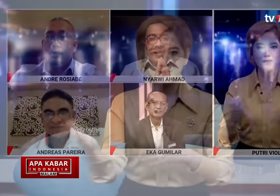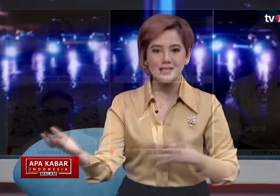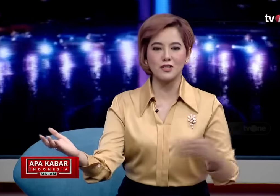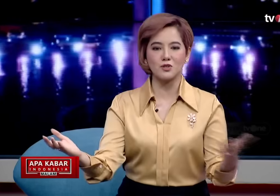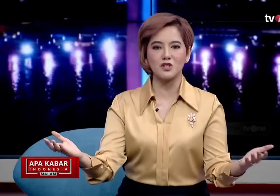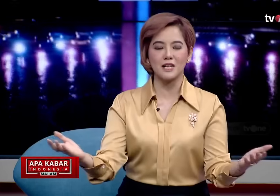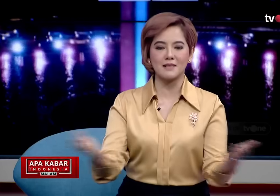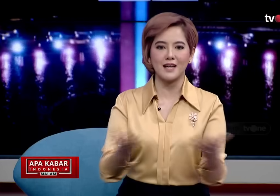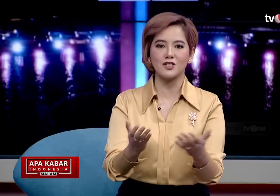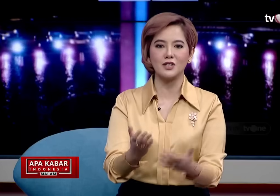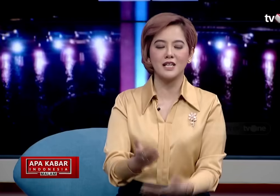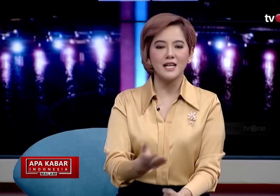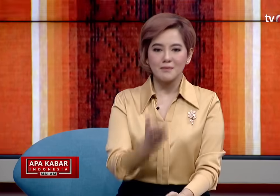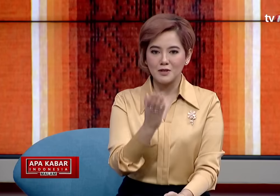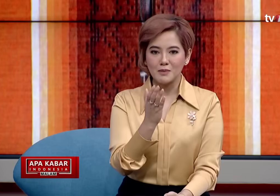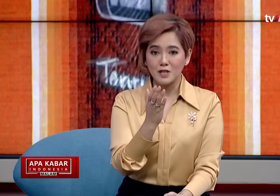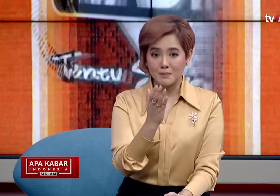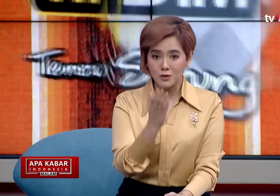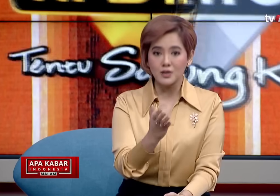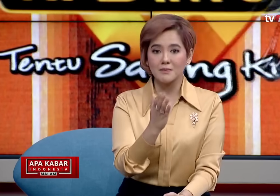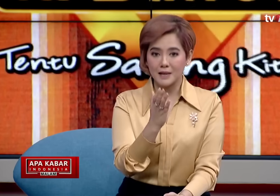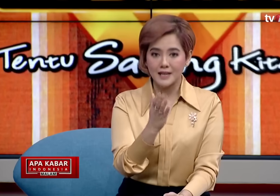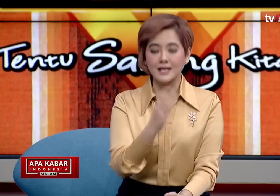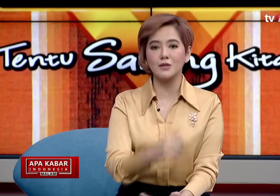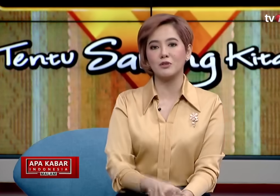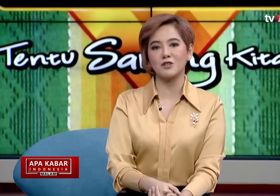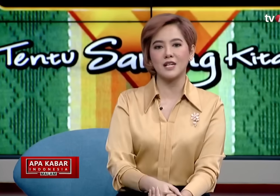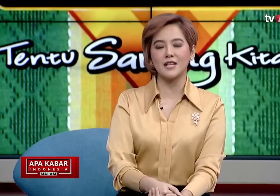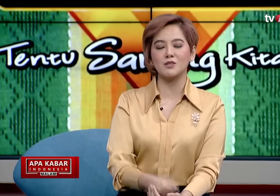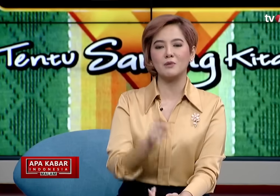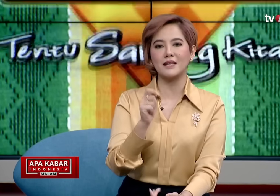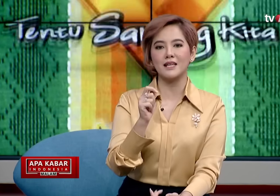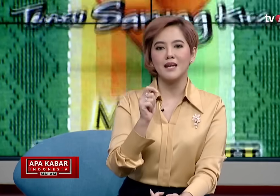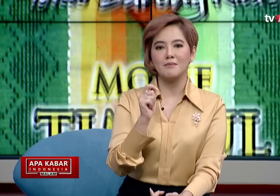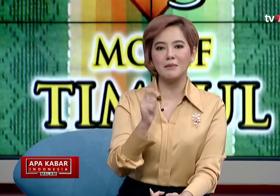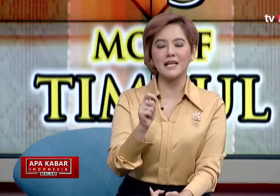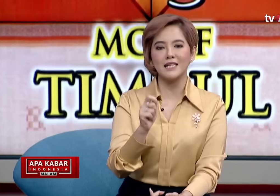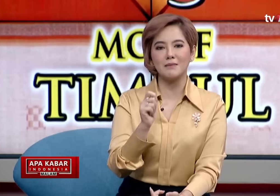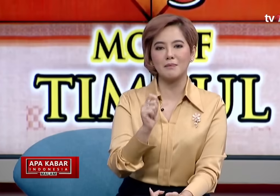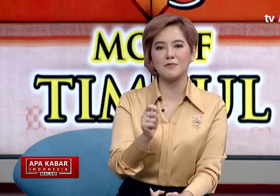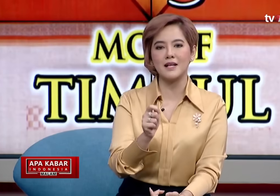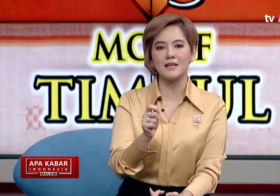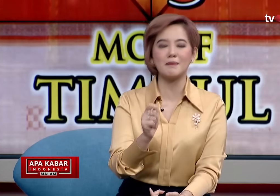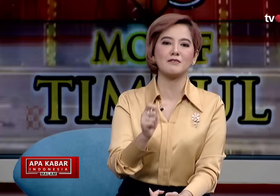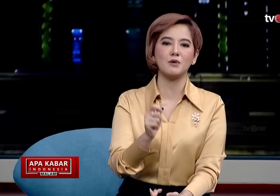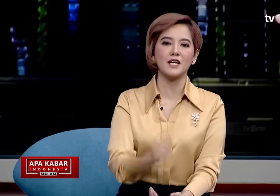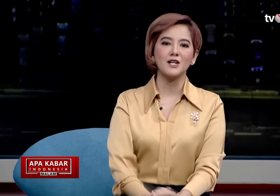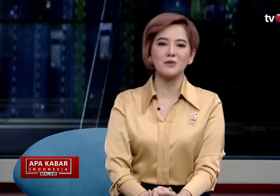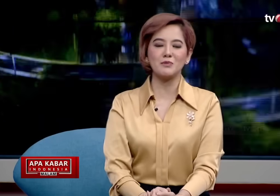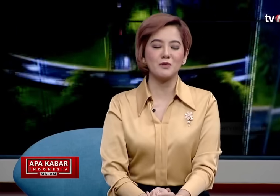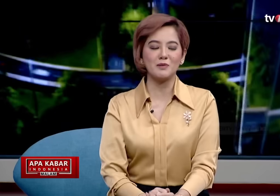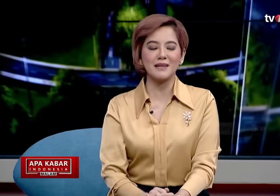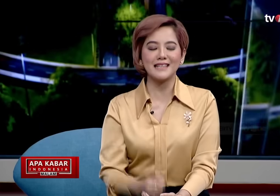dari masing-masing juru bicara pasangan calon ini bisa menjadi masukan berharga untuk masyarakat sebelum nanti memilih di 14